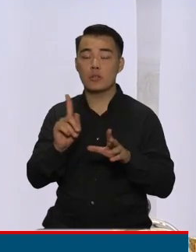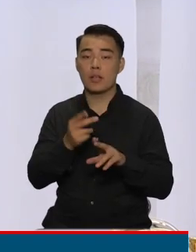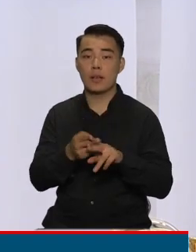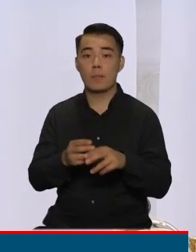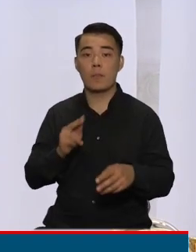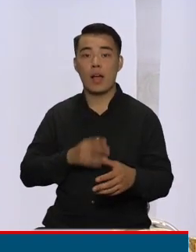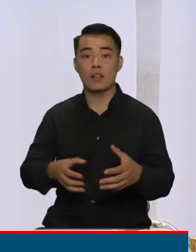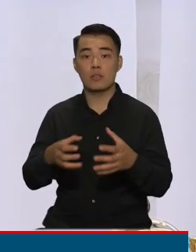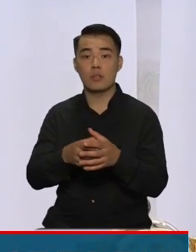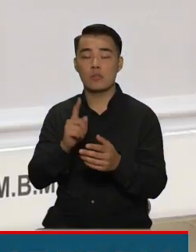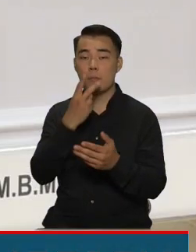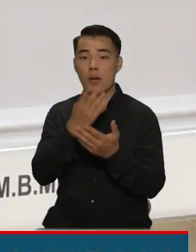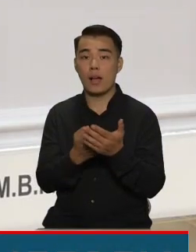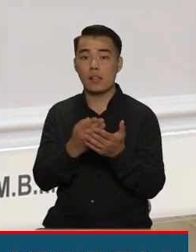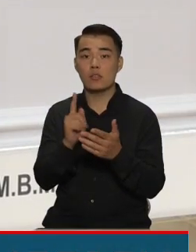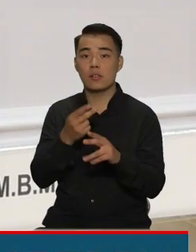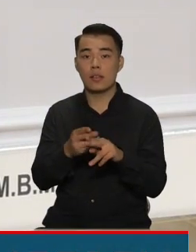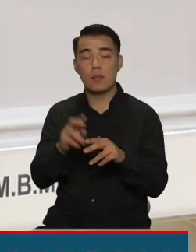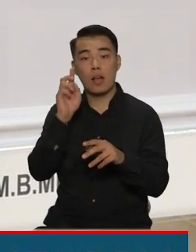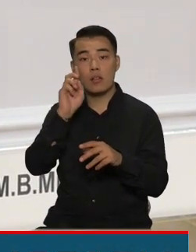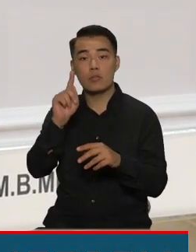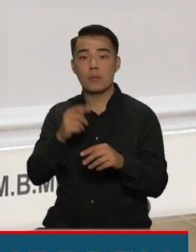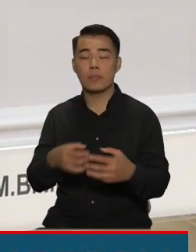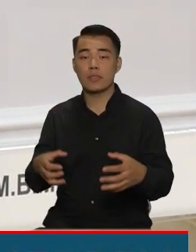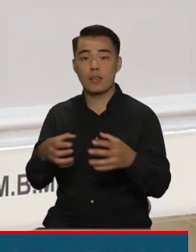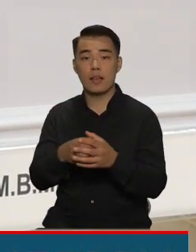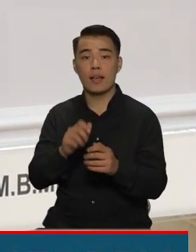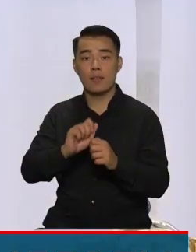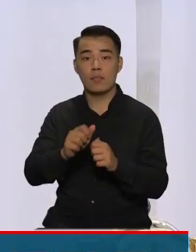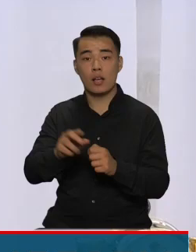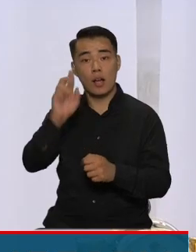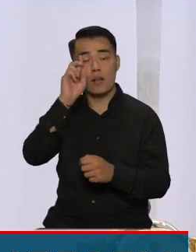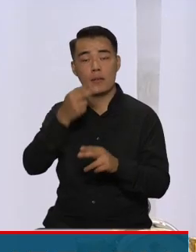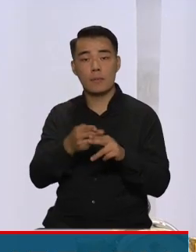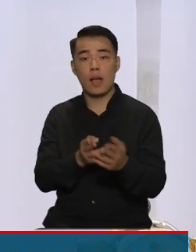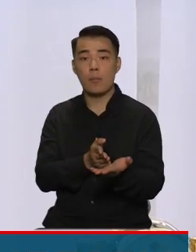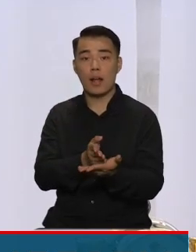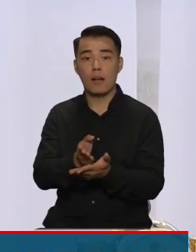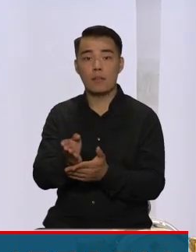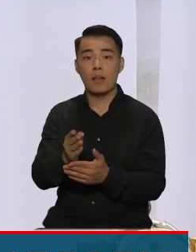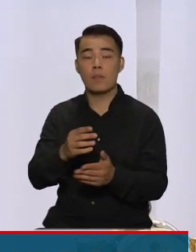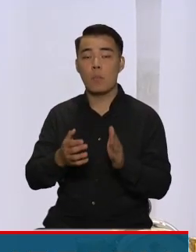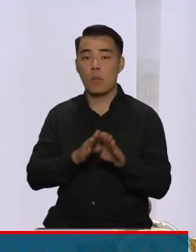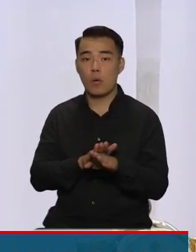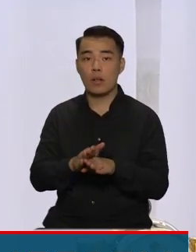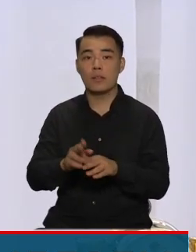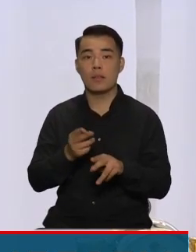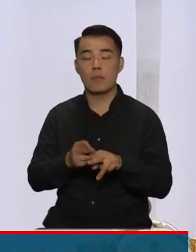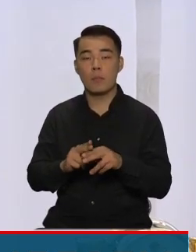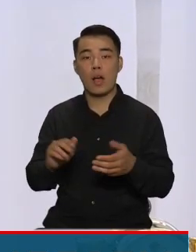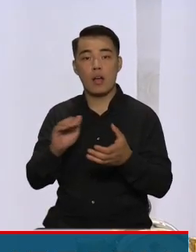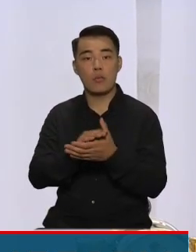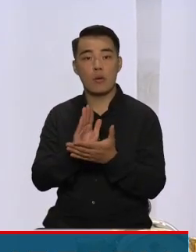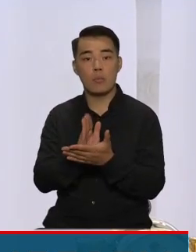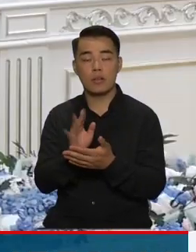партнеры, инвесторы. Көрме аясында әлеуетті серіктестер мен инвесторлар елдеріміздің индустриялық секторының жетістіктерімен жақынырақ танысады.